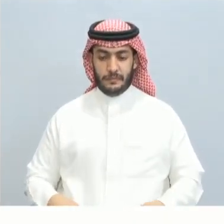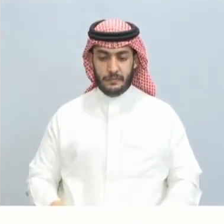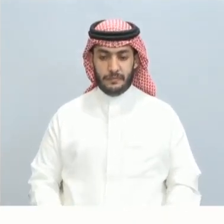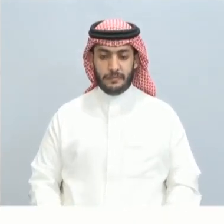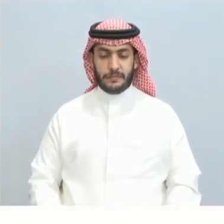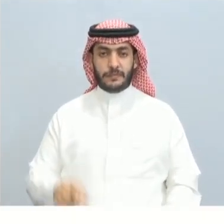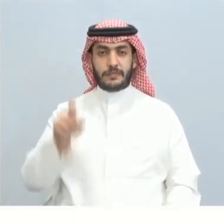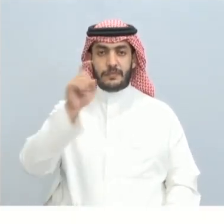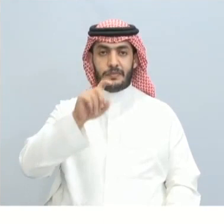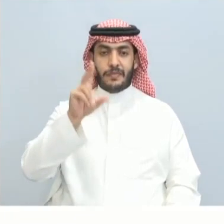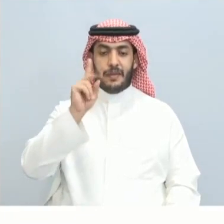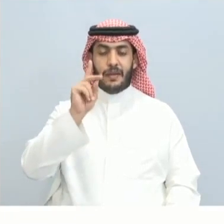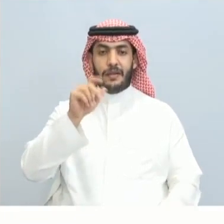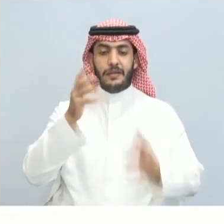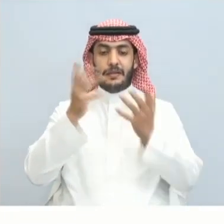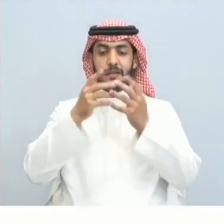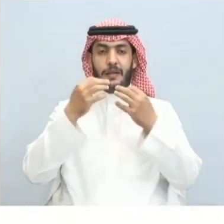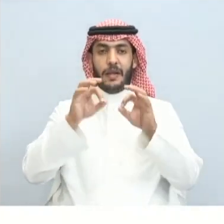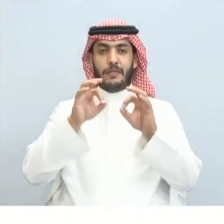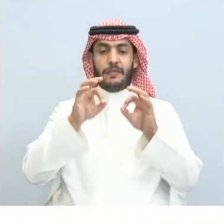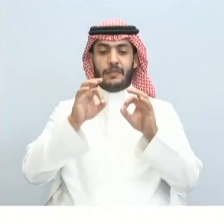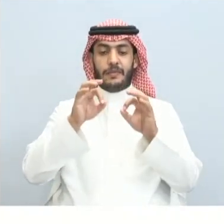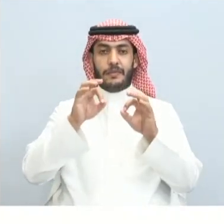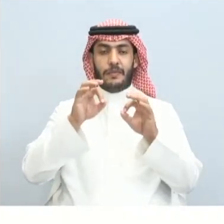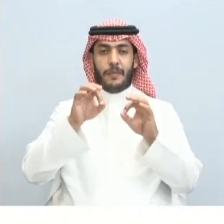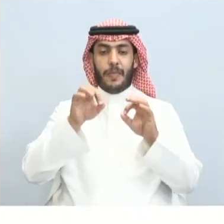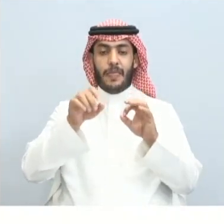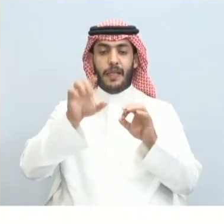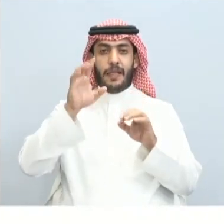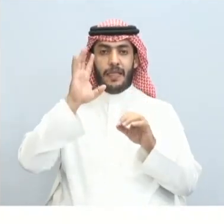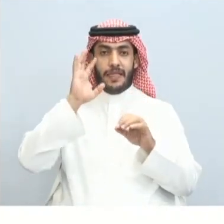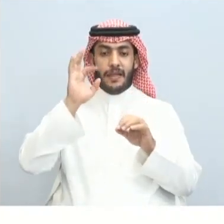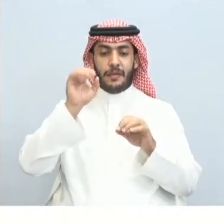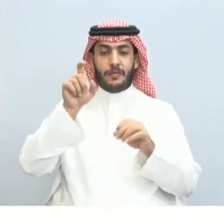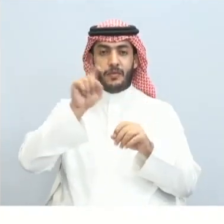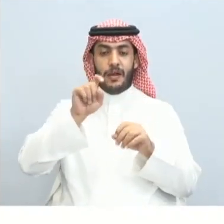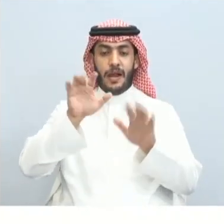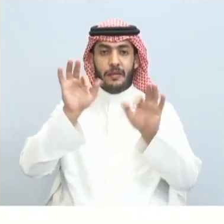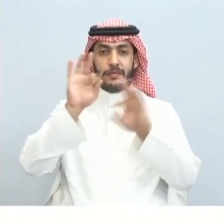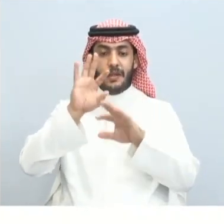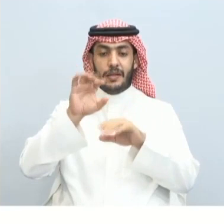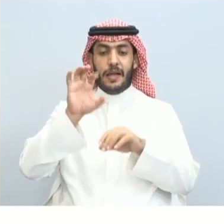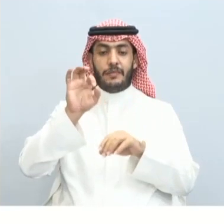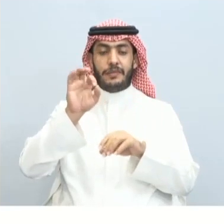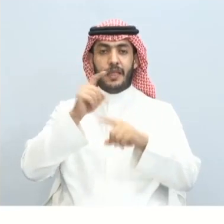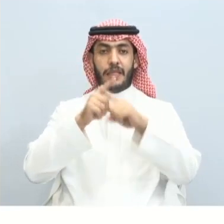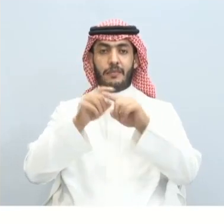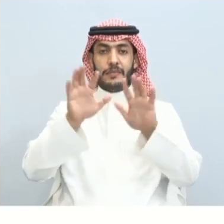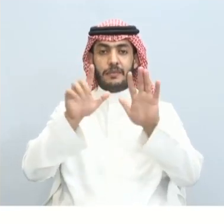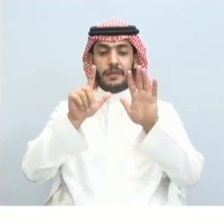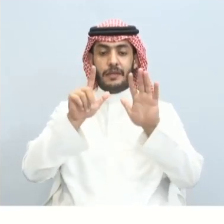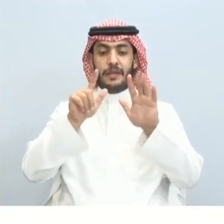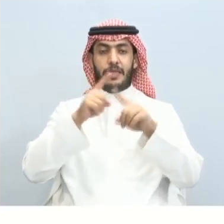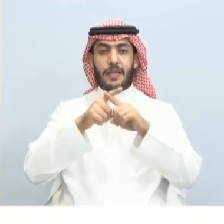ايضا في السؤال الاخر احسب قيمه كل من العبارتين الاتيتين ذهنيا السؤال الخامس عشر خمسين ضرب سبعه